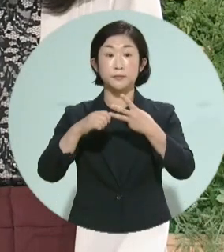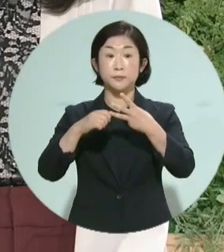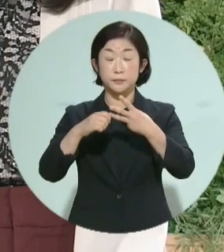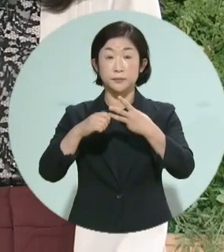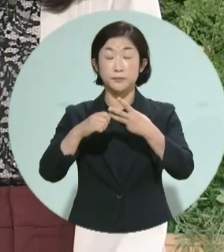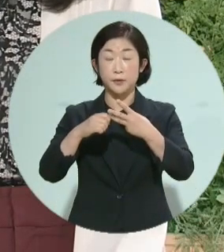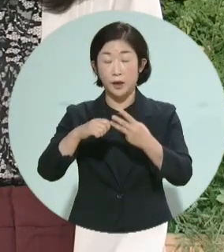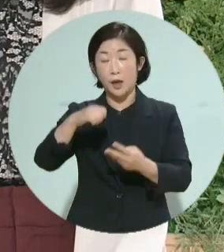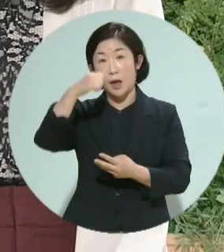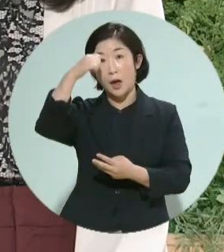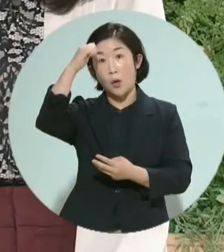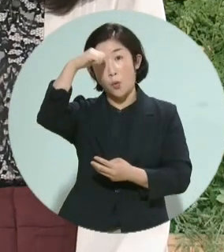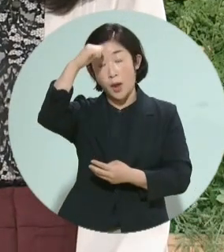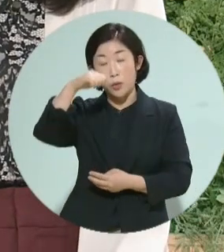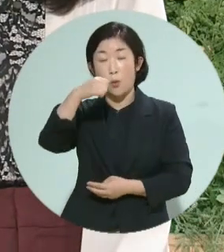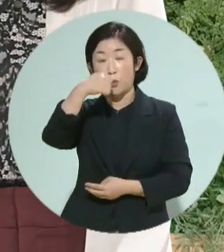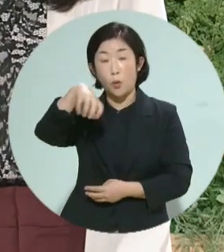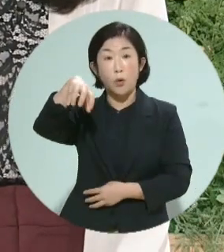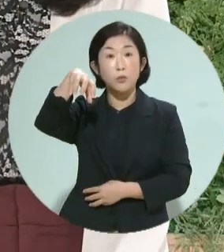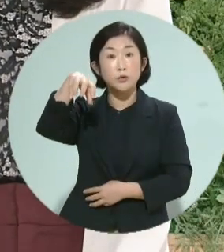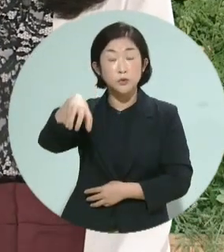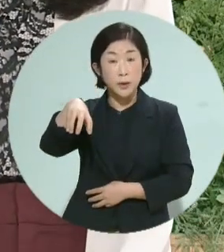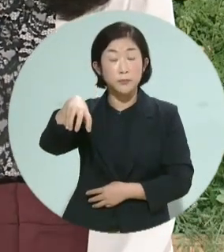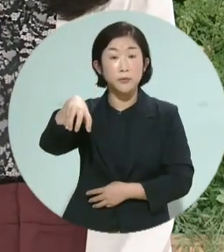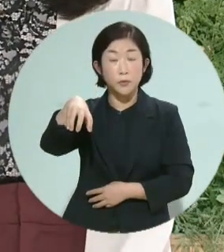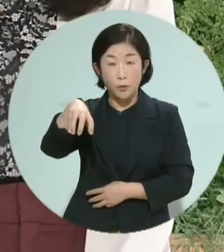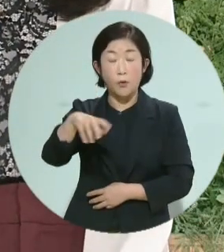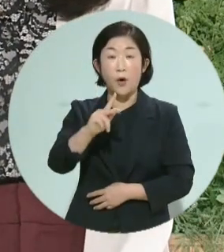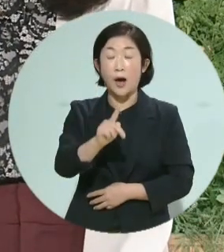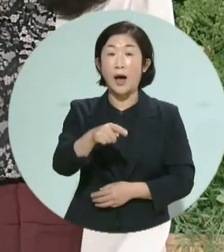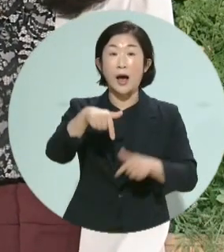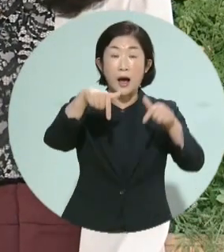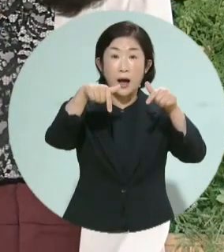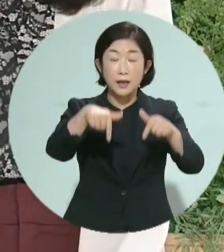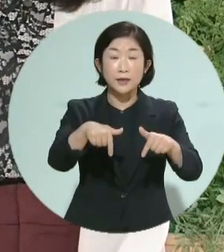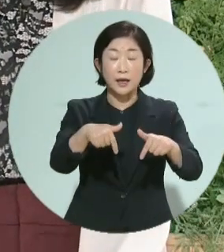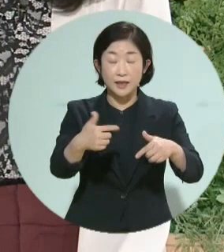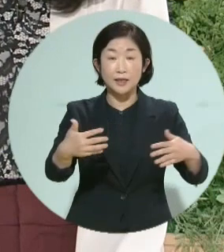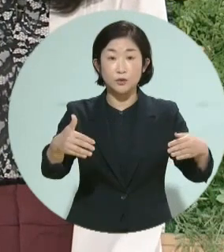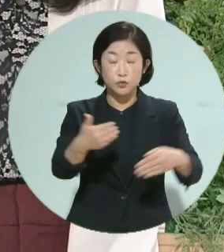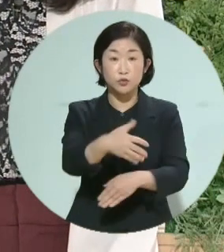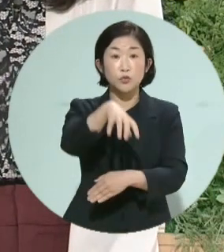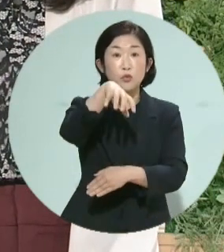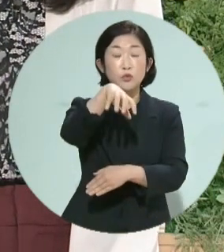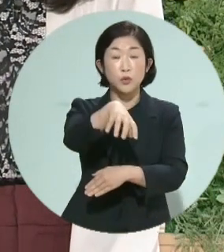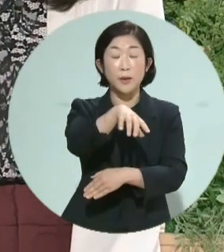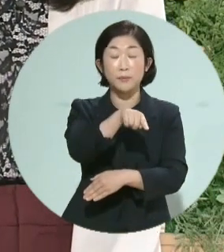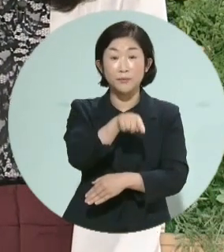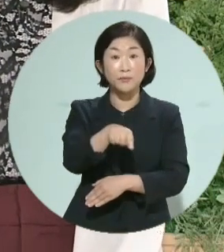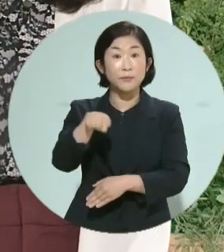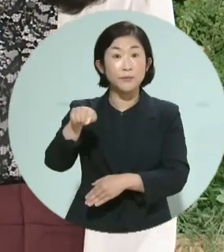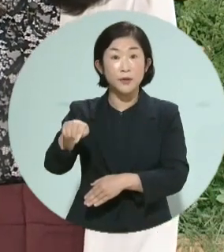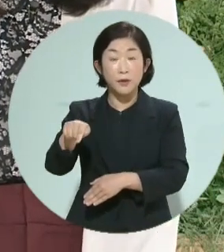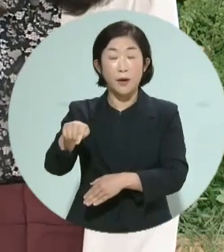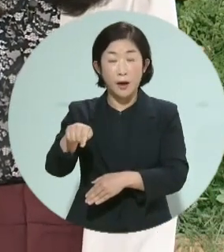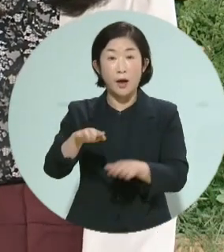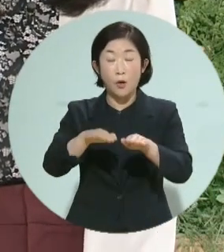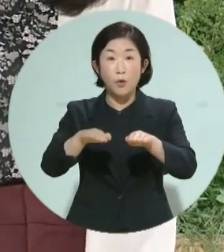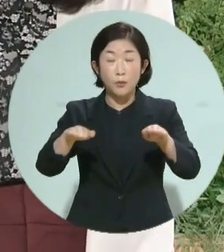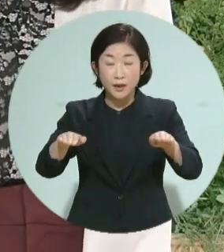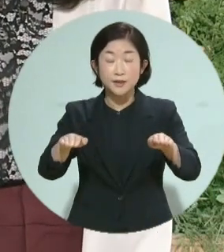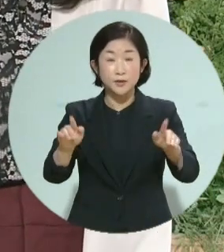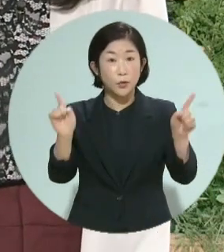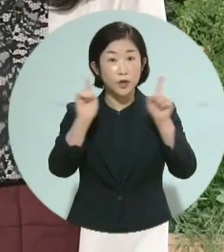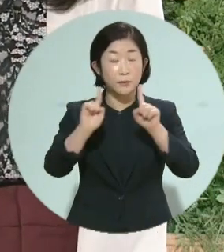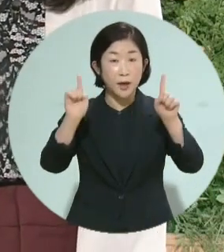上野動物園では中学生向け、葛西臨海水族園では小学1、2年生向けと幼児